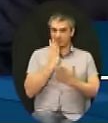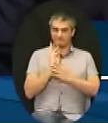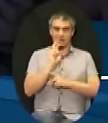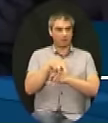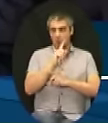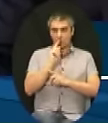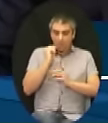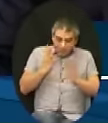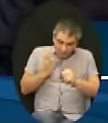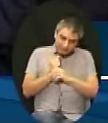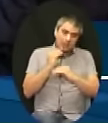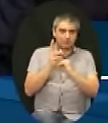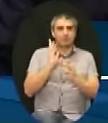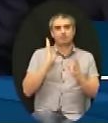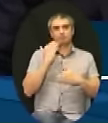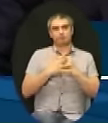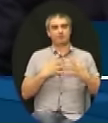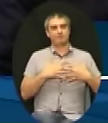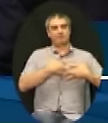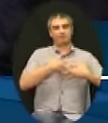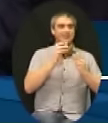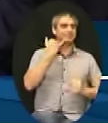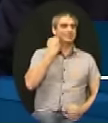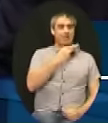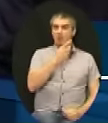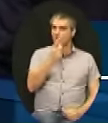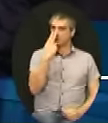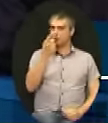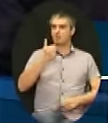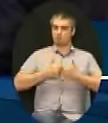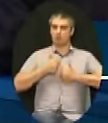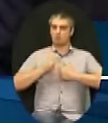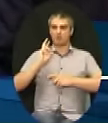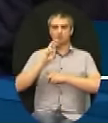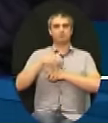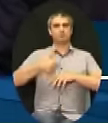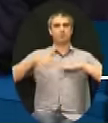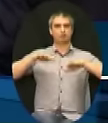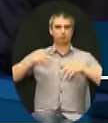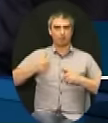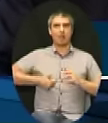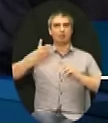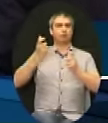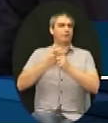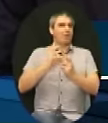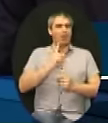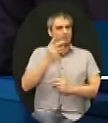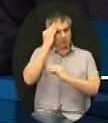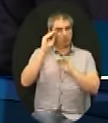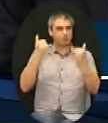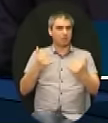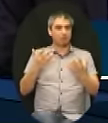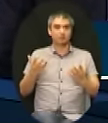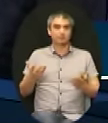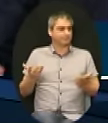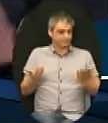לא הגעת אומנם עד הסוף וחברת להרצוג, אבל אתה רואה את עצמך כמועמד לרשות ממשלה, לרשות המפלגה. למה אתה לא מודיע את זה עכשיו?